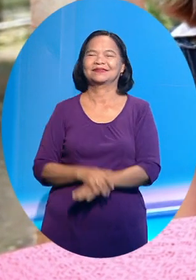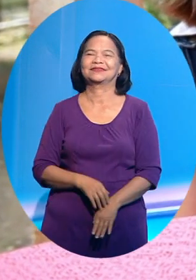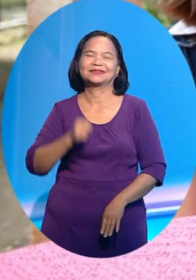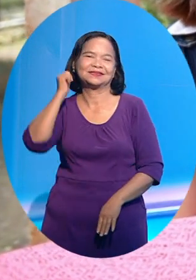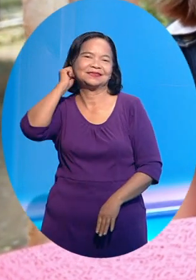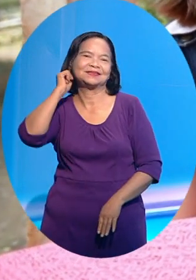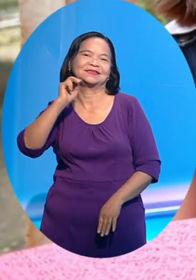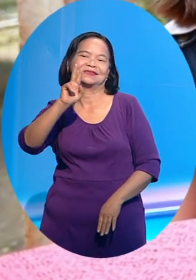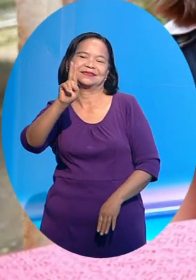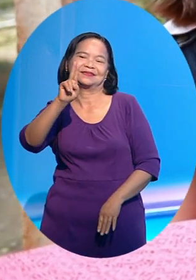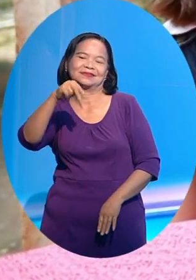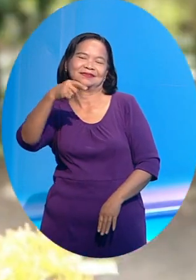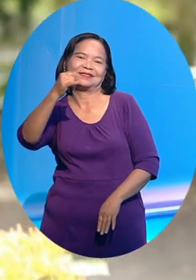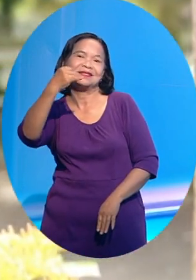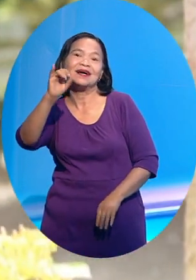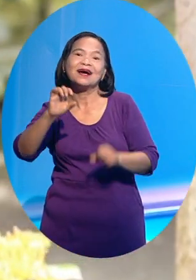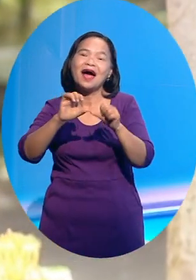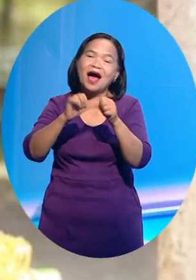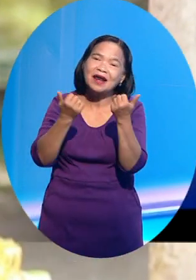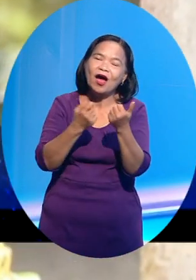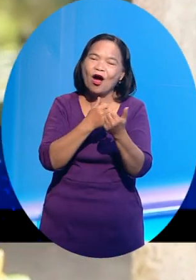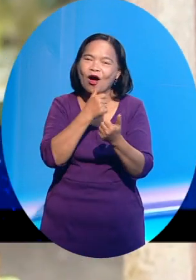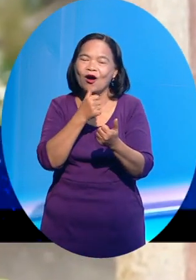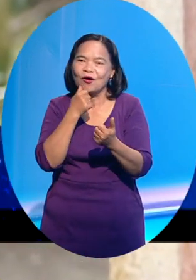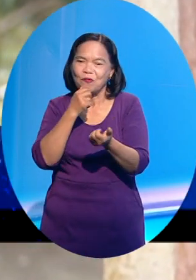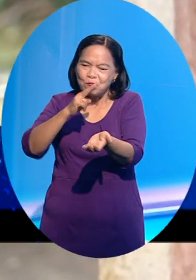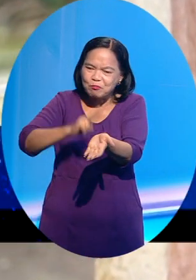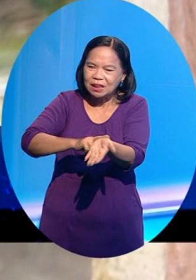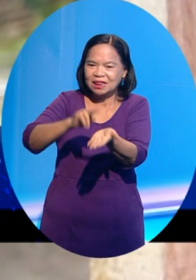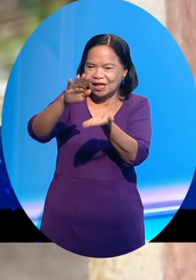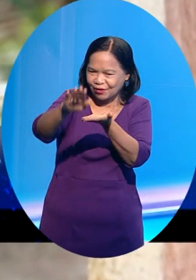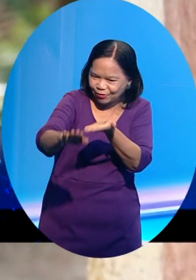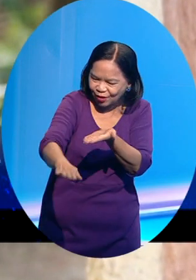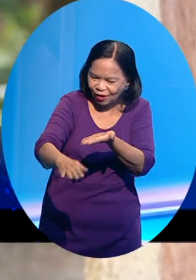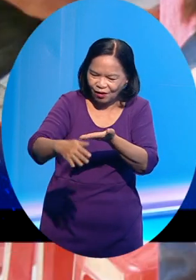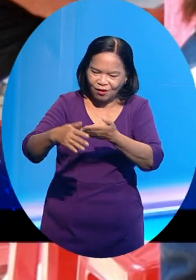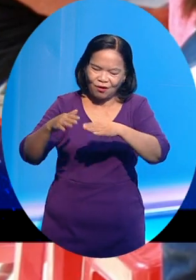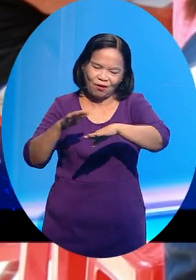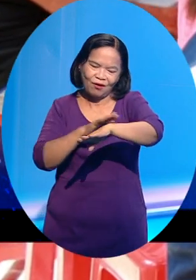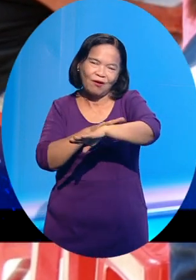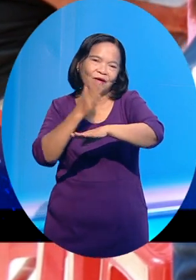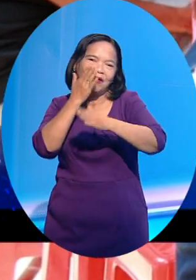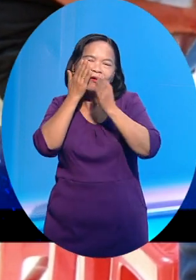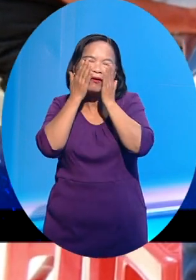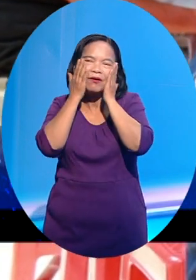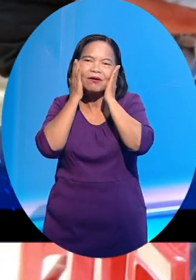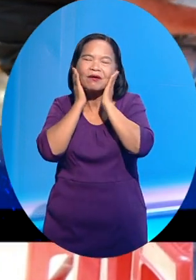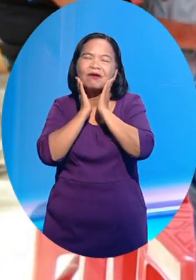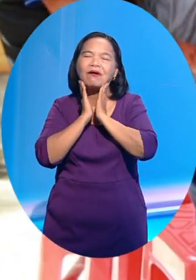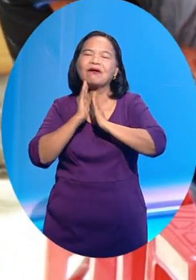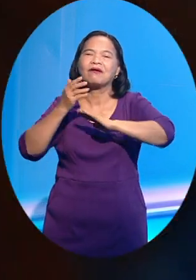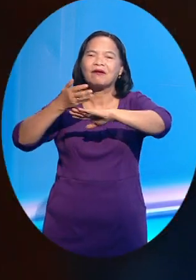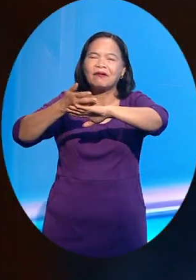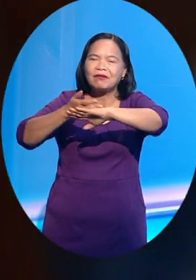Chị Lê Ngọc Ứng, ngụ Tiền Giang, mắc bệnh bạch biến từ nhỏ. Với diện tích lớn, không đáp ứng điều trị trong những phương pháp nội khoa